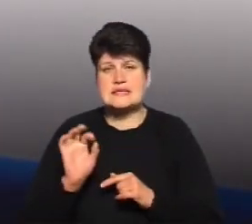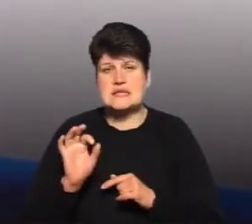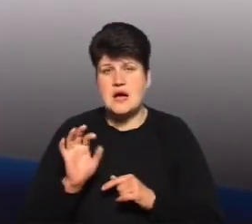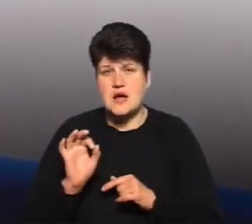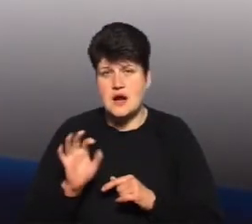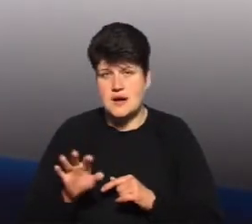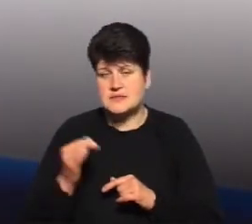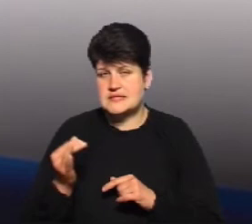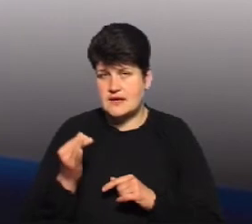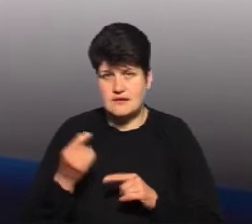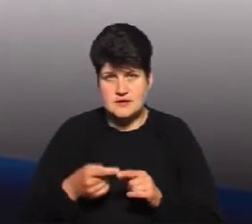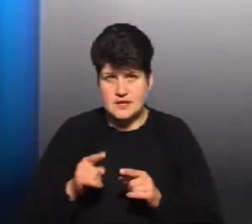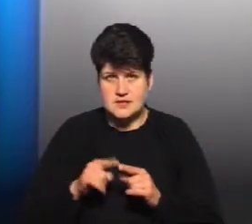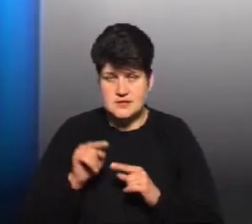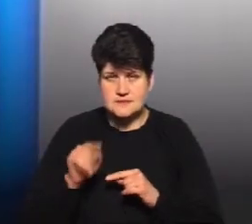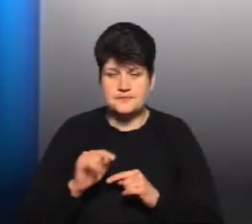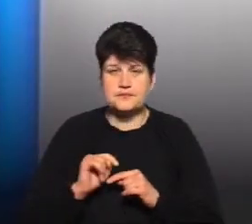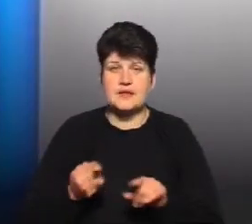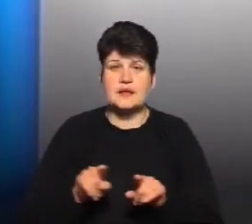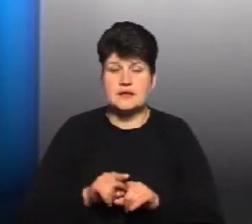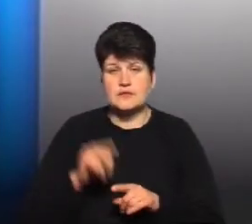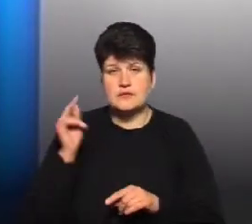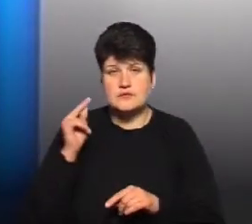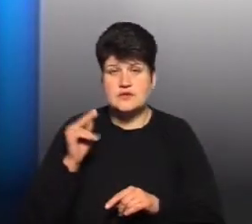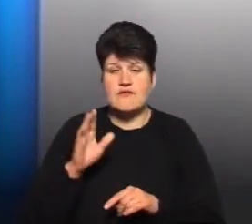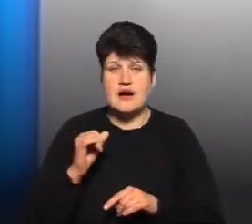цікавляться цими сторінками. Також вони вивчають Вайбер,